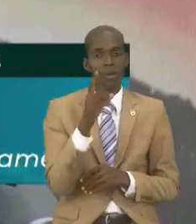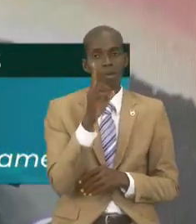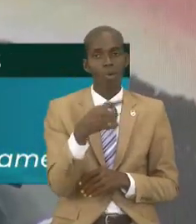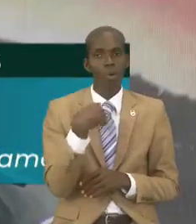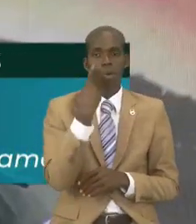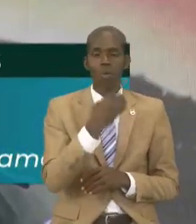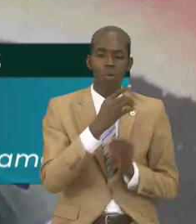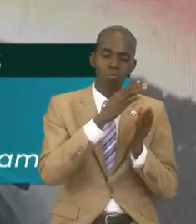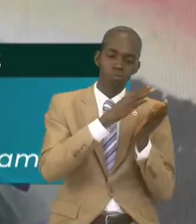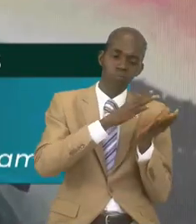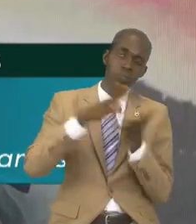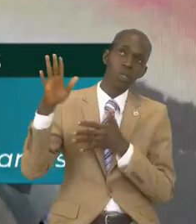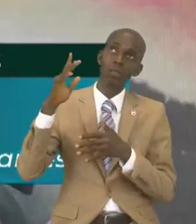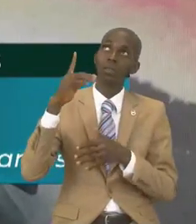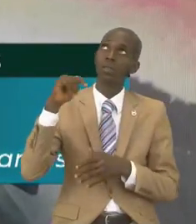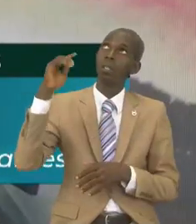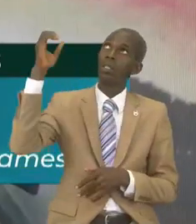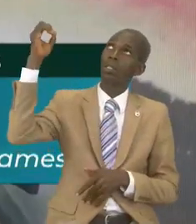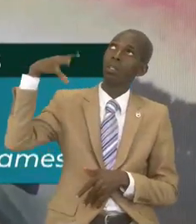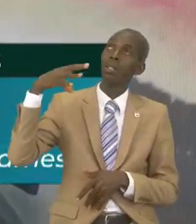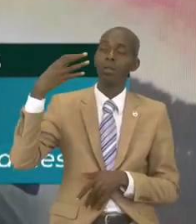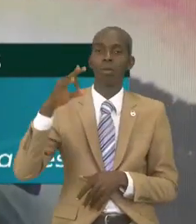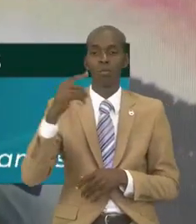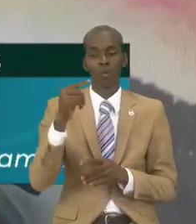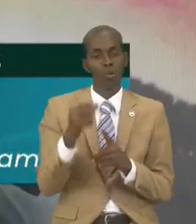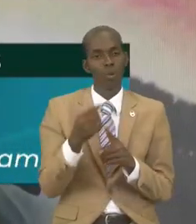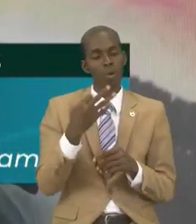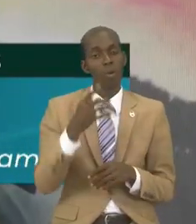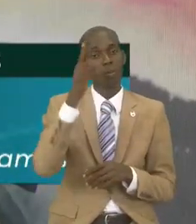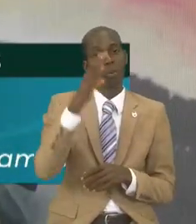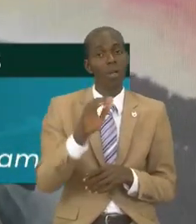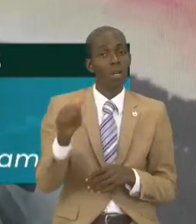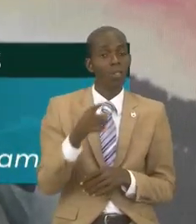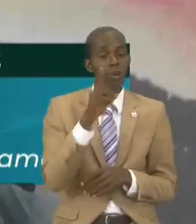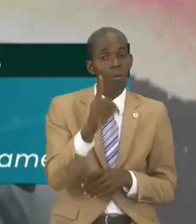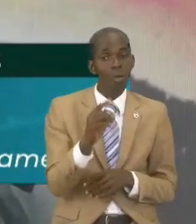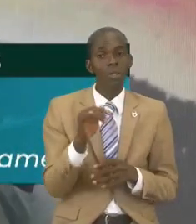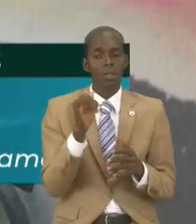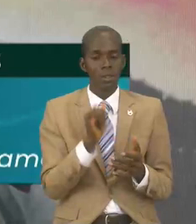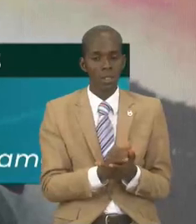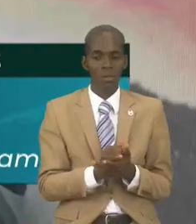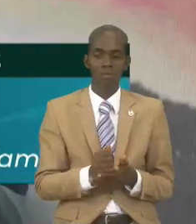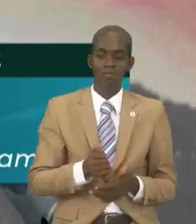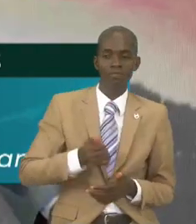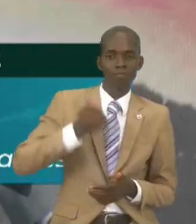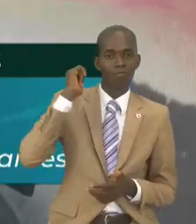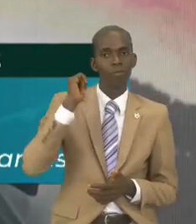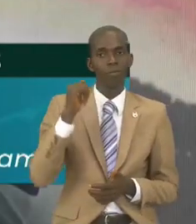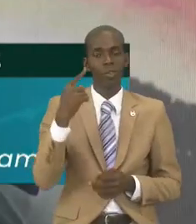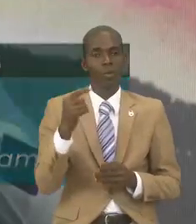quiconque méprise la lumière de la parole de Dieu, quiconque rejette